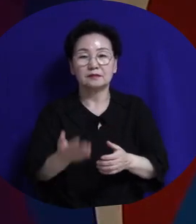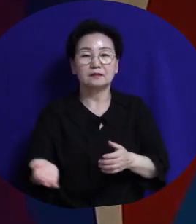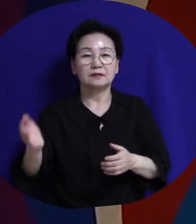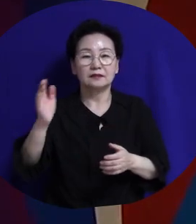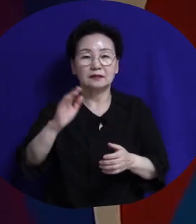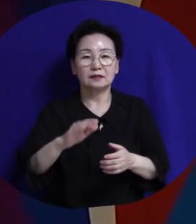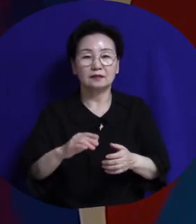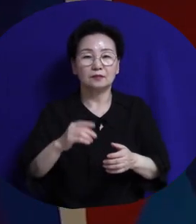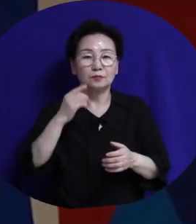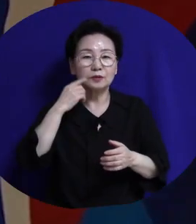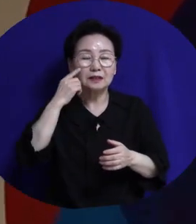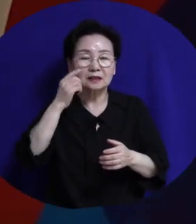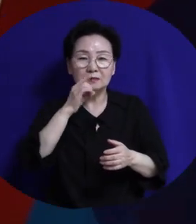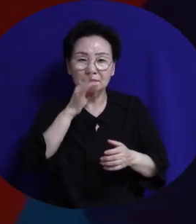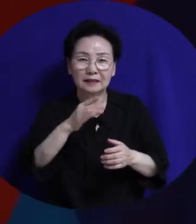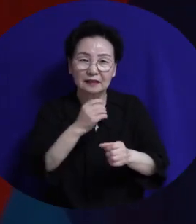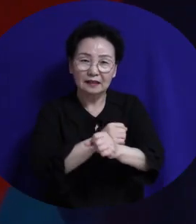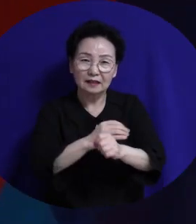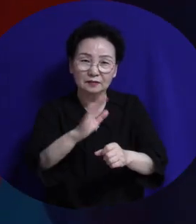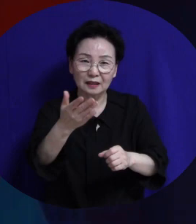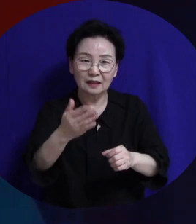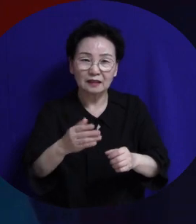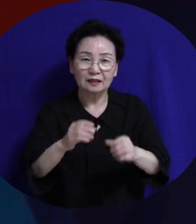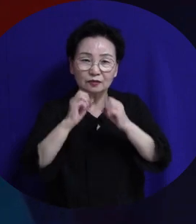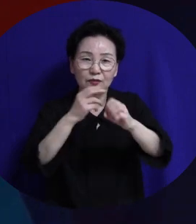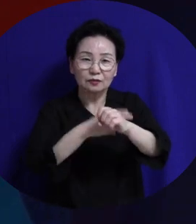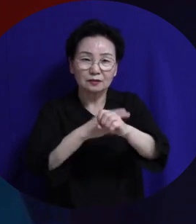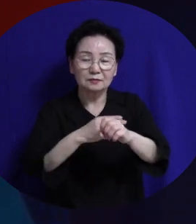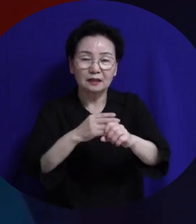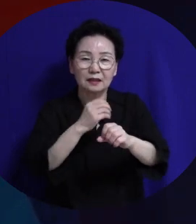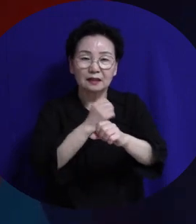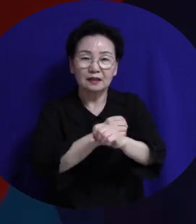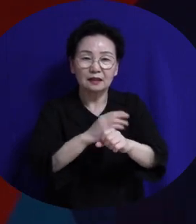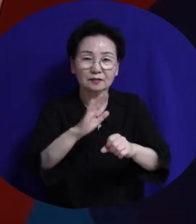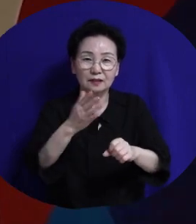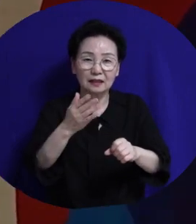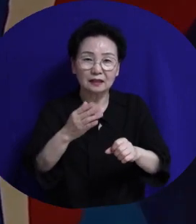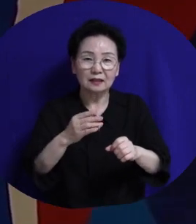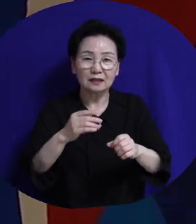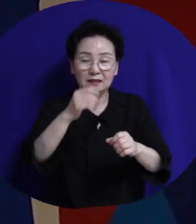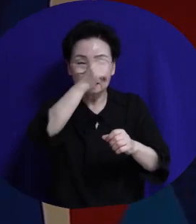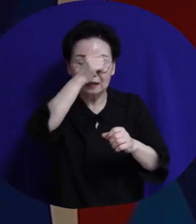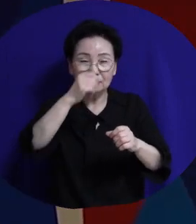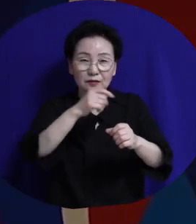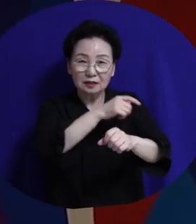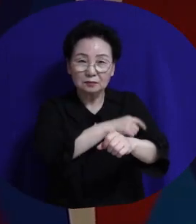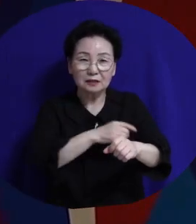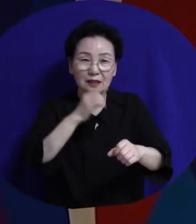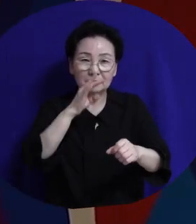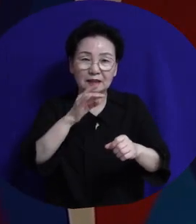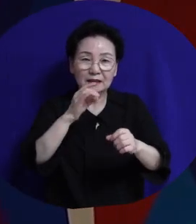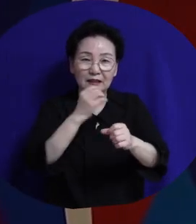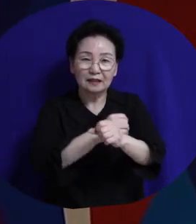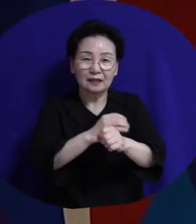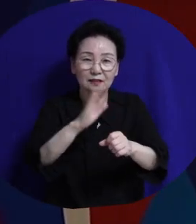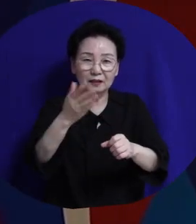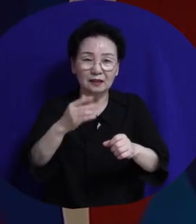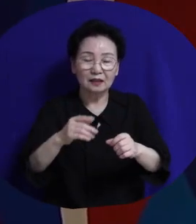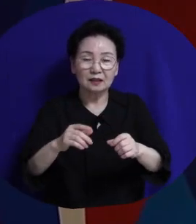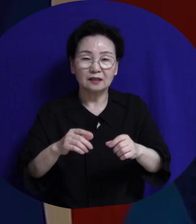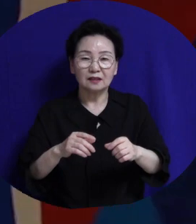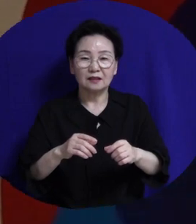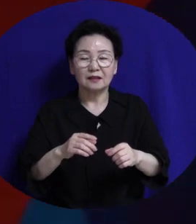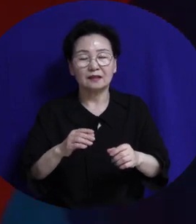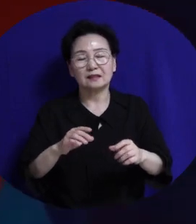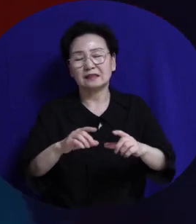그런데 목사만 해야 된다, 전도사가 해야 된다, 장로 권사 집사만 하고 평신도가 뭐라냐고. 성경은 늦게